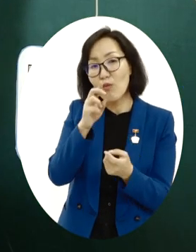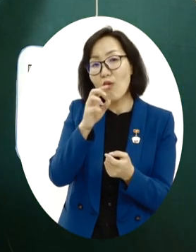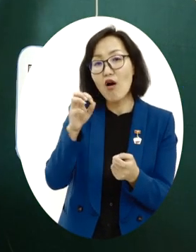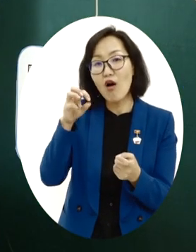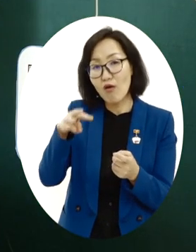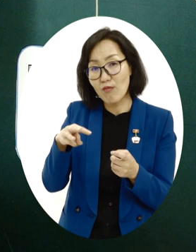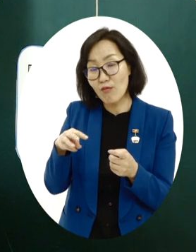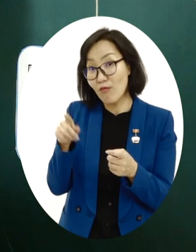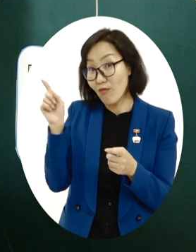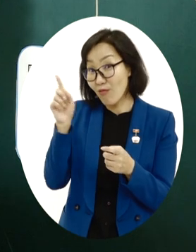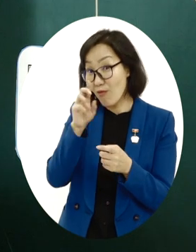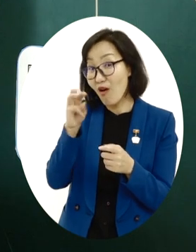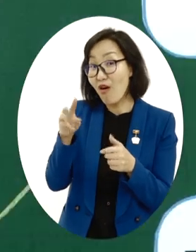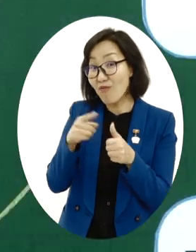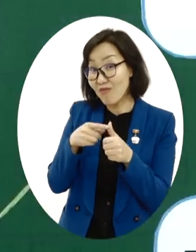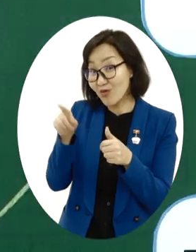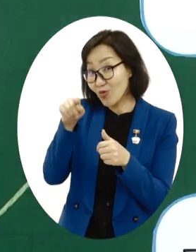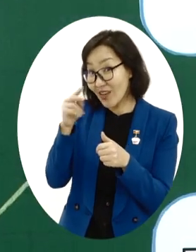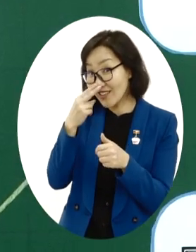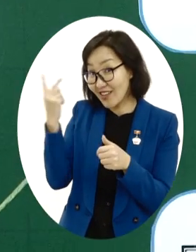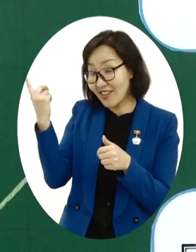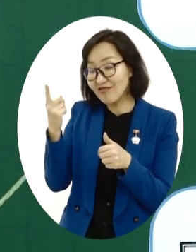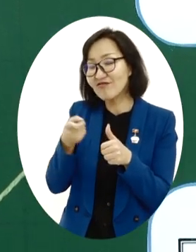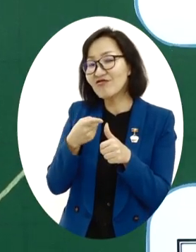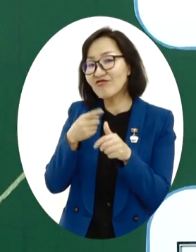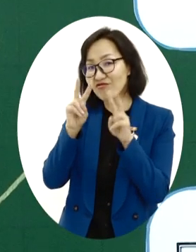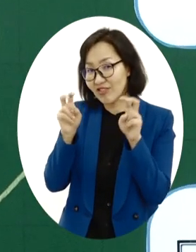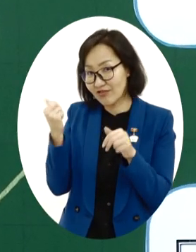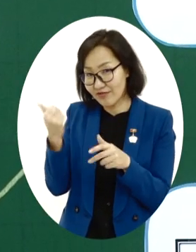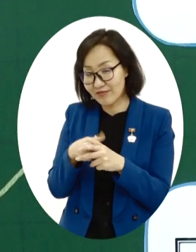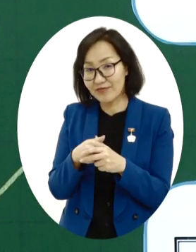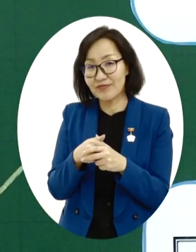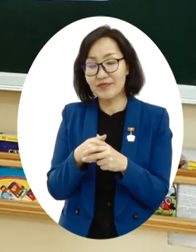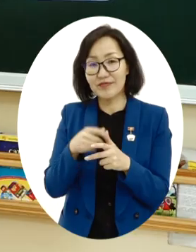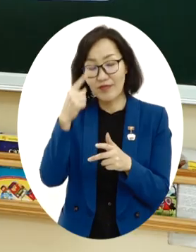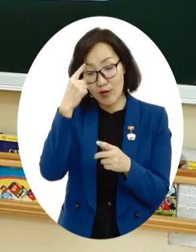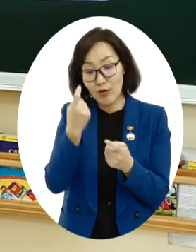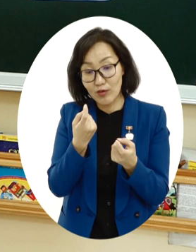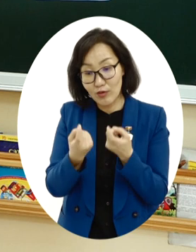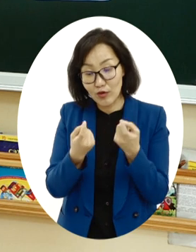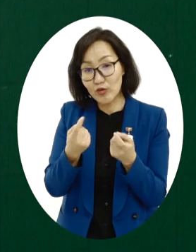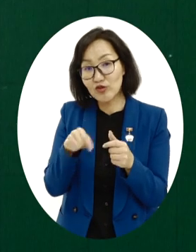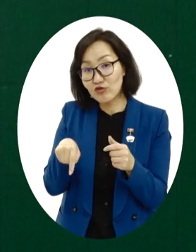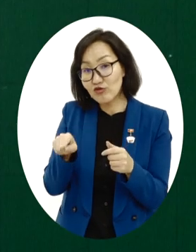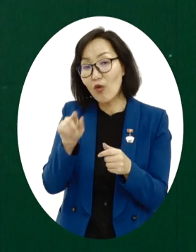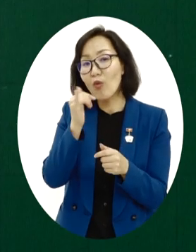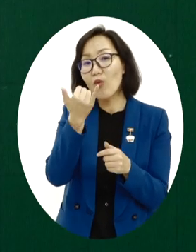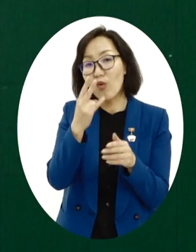бом. Бом гэдэг нь одоо энэгээр зурсан зураасны урд хэсгийг бом гэдэг. Одоо энэ бол Монгол гутлын